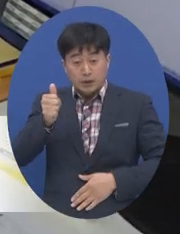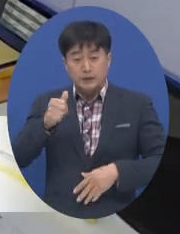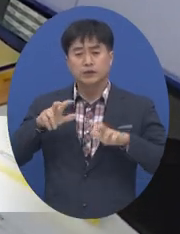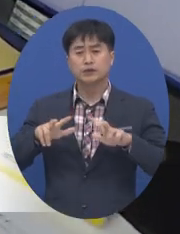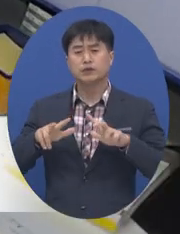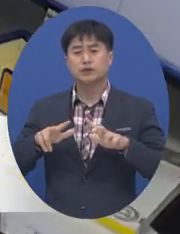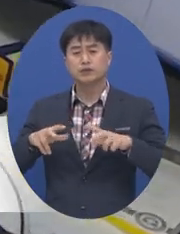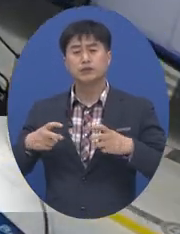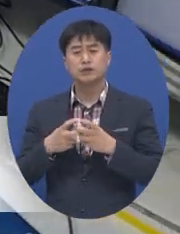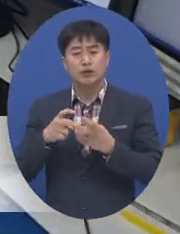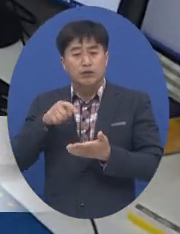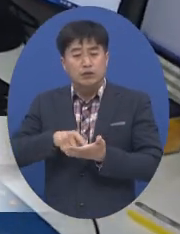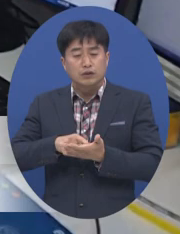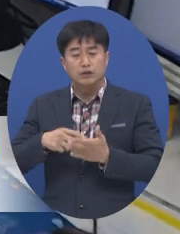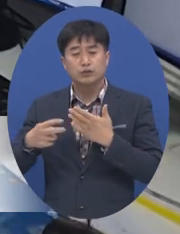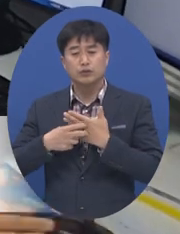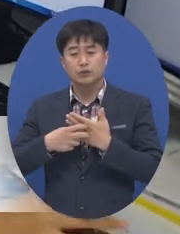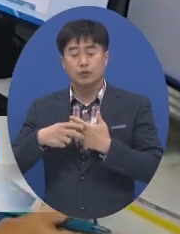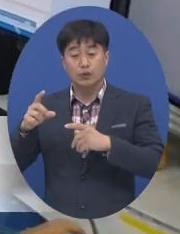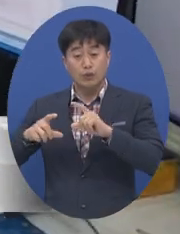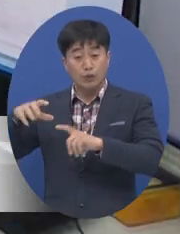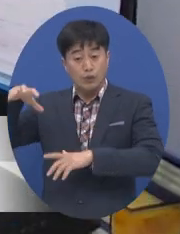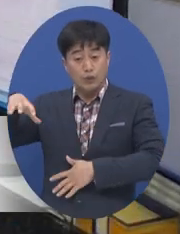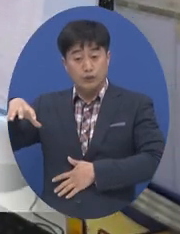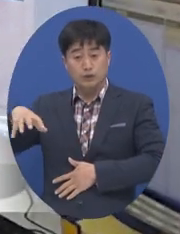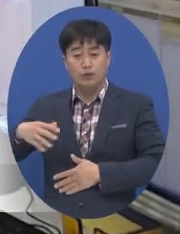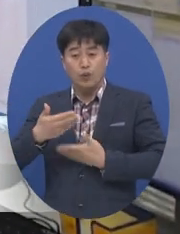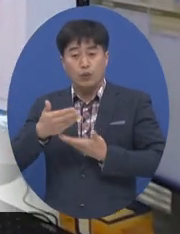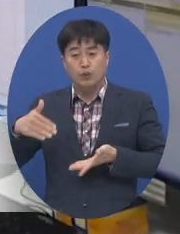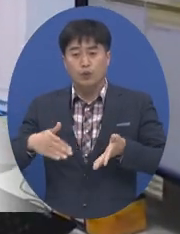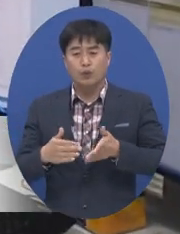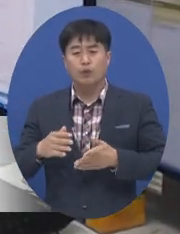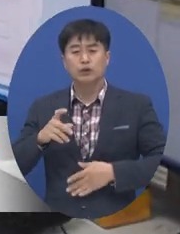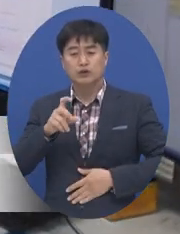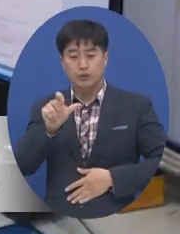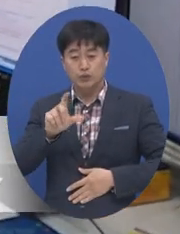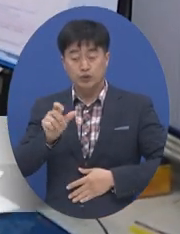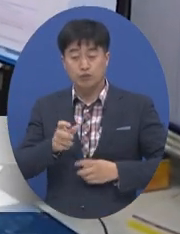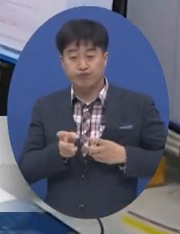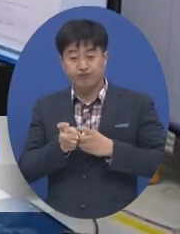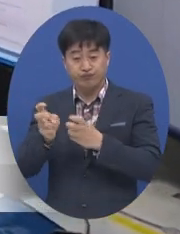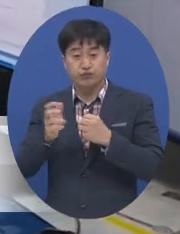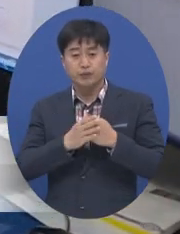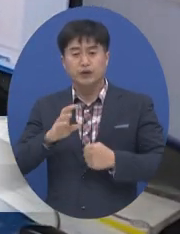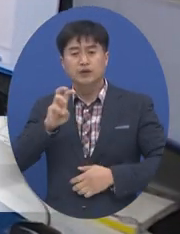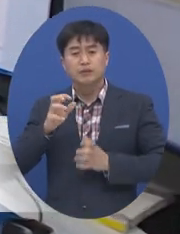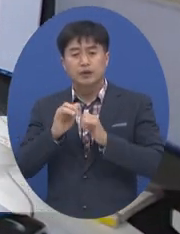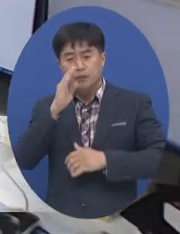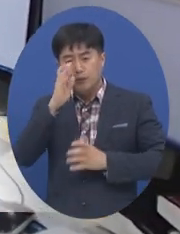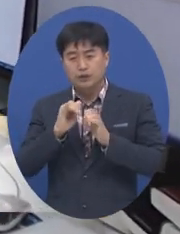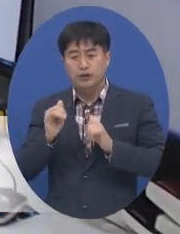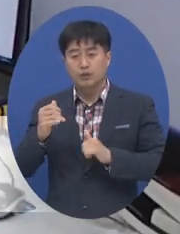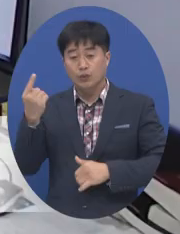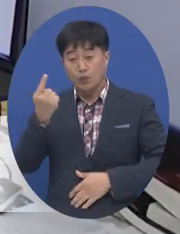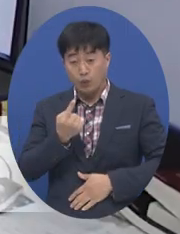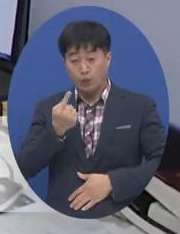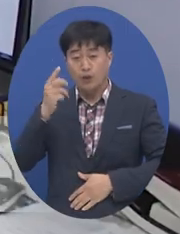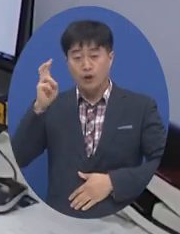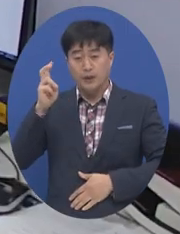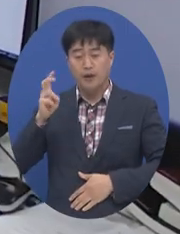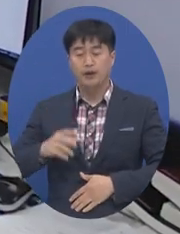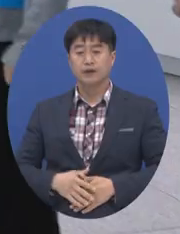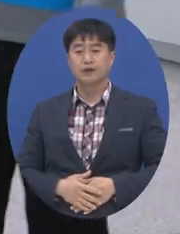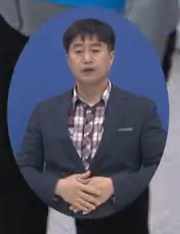센터장님, 지금 재난응급으로 상황실에서 고속도로 15중 추돌사고로 인해 30여 명의 환자가 이천병원으로 유입이